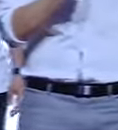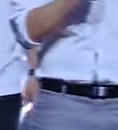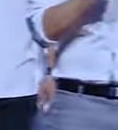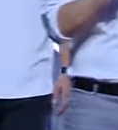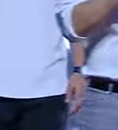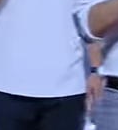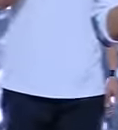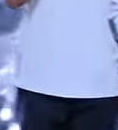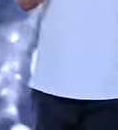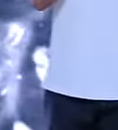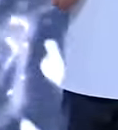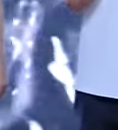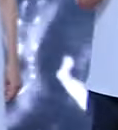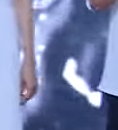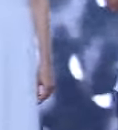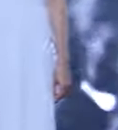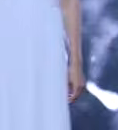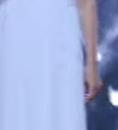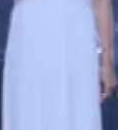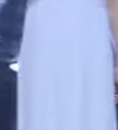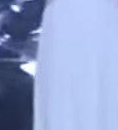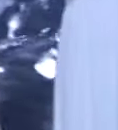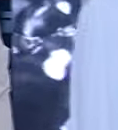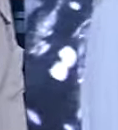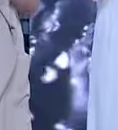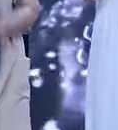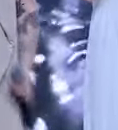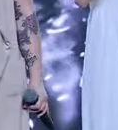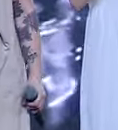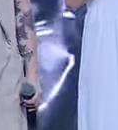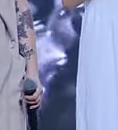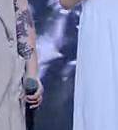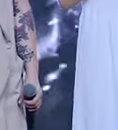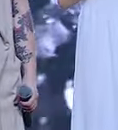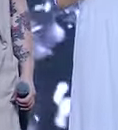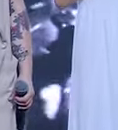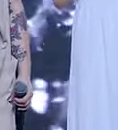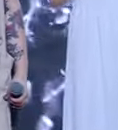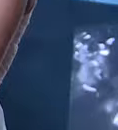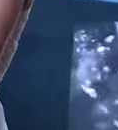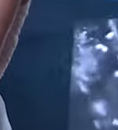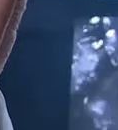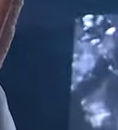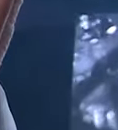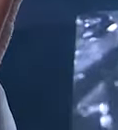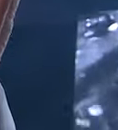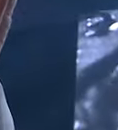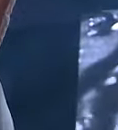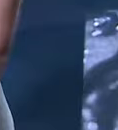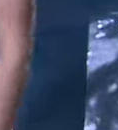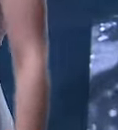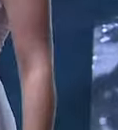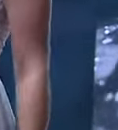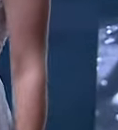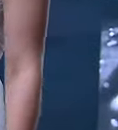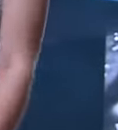siłę, żeby wyjść, obracając wszystko w żart. Wystarczy tylko chcieć odrzucić rzeczy